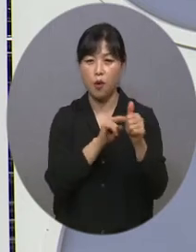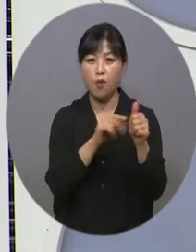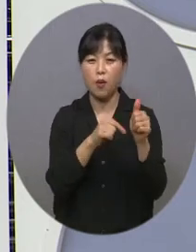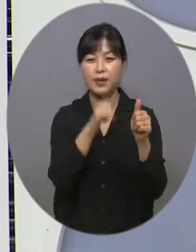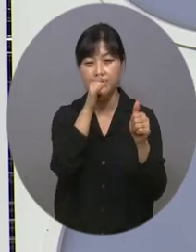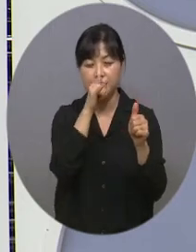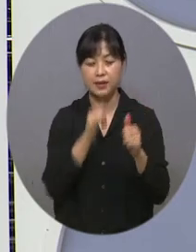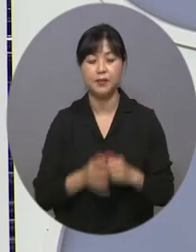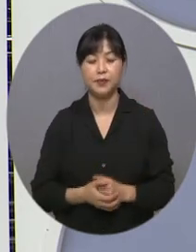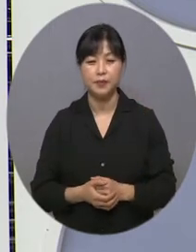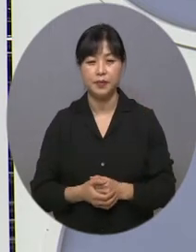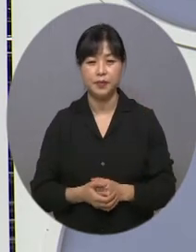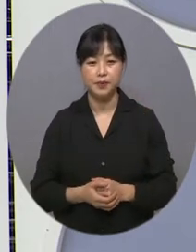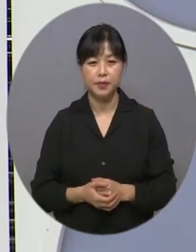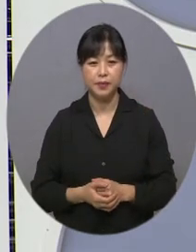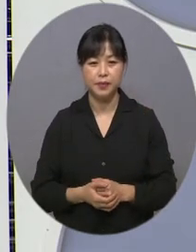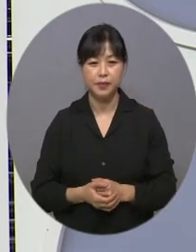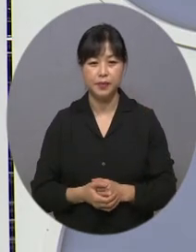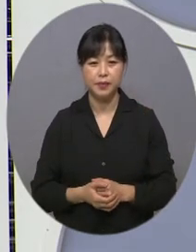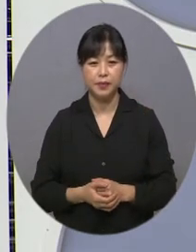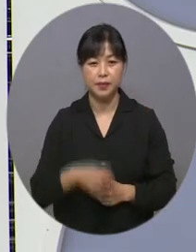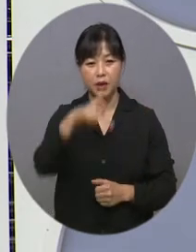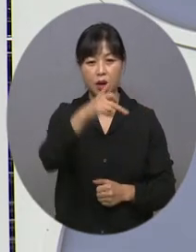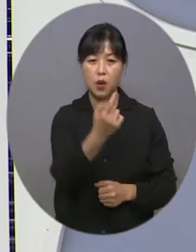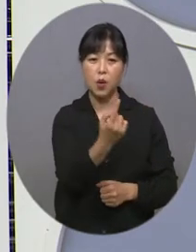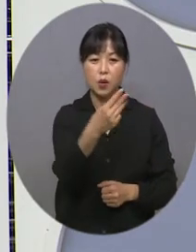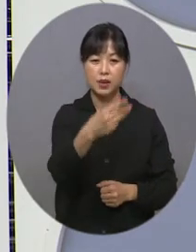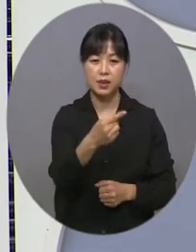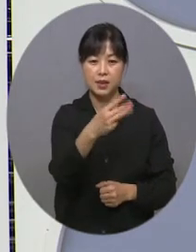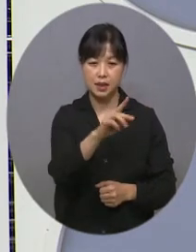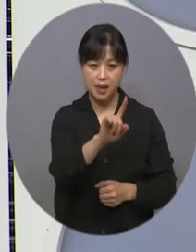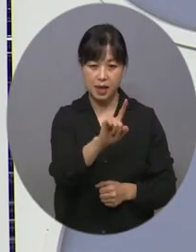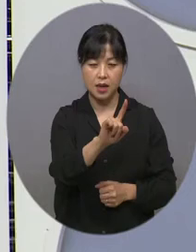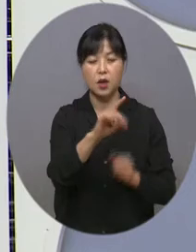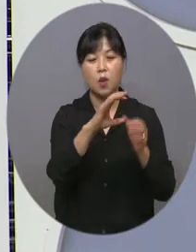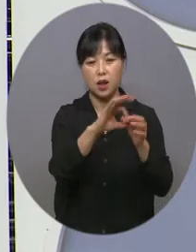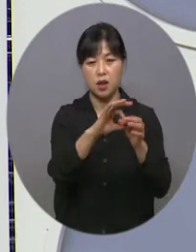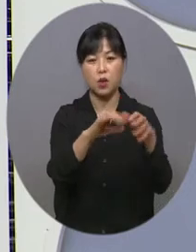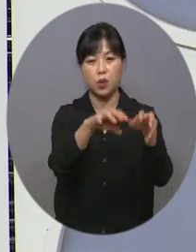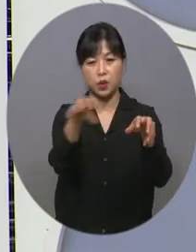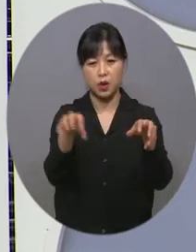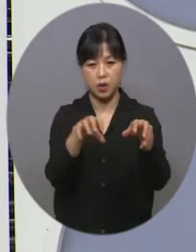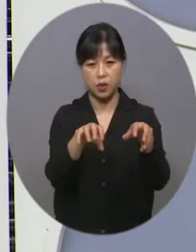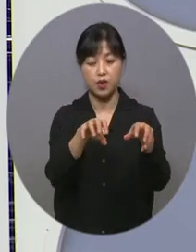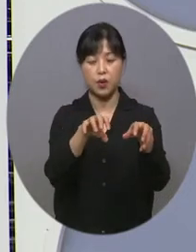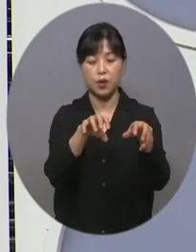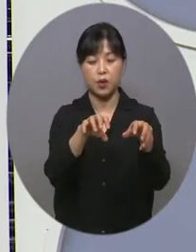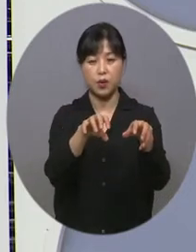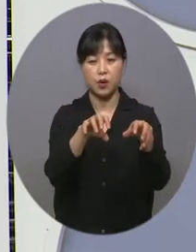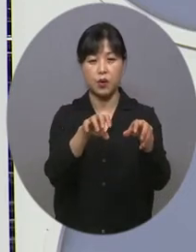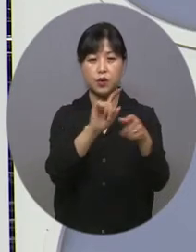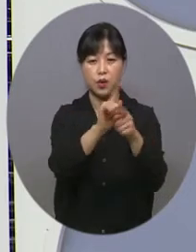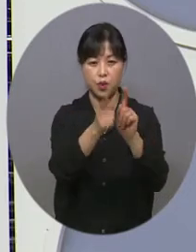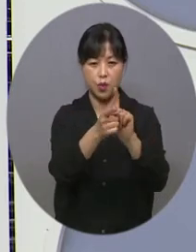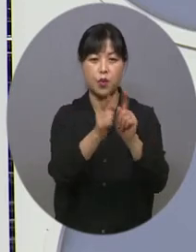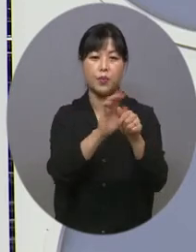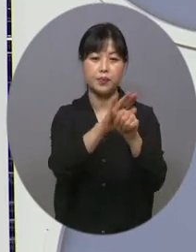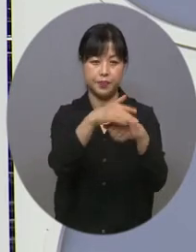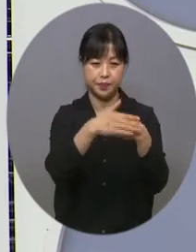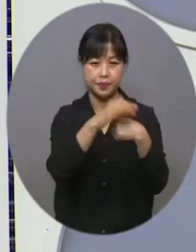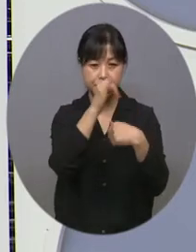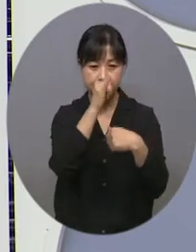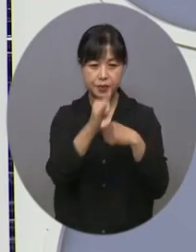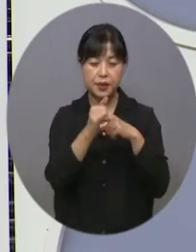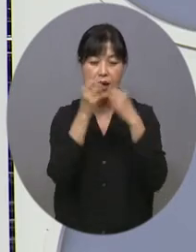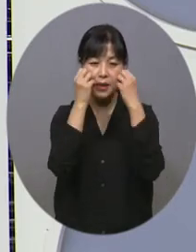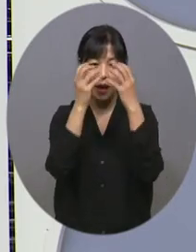있고요. 그 다음에 저희가 또 코트라나 이런 관련 기관들하고 또 저기 협력을 해서 또